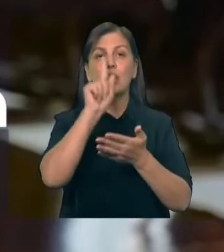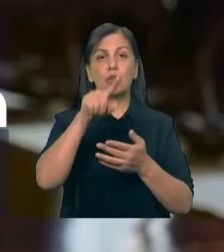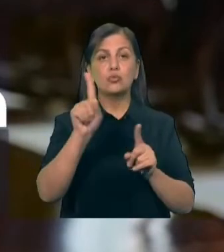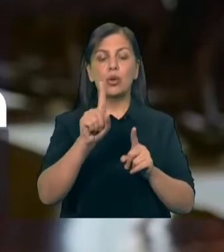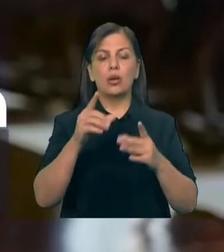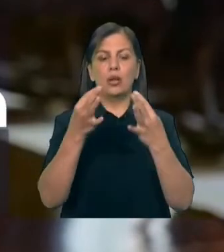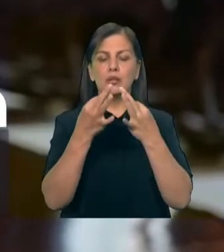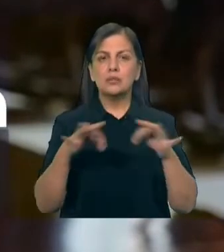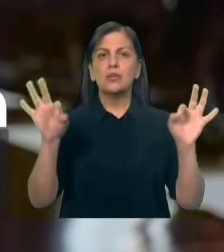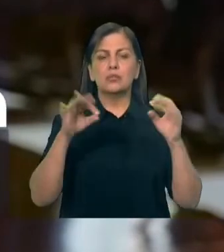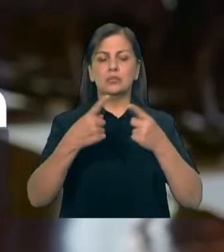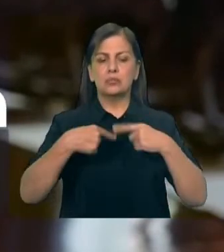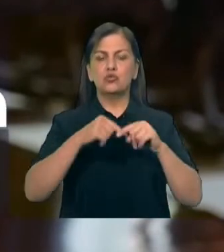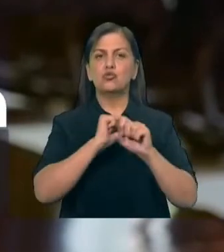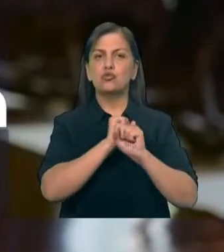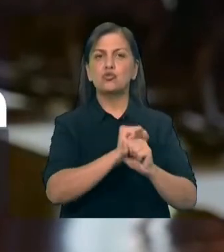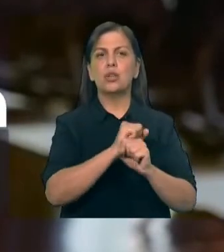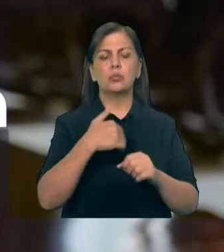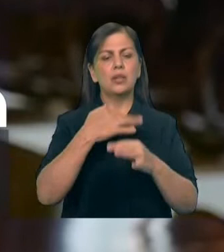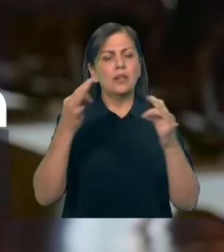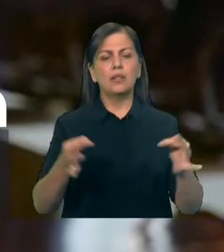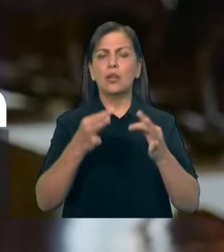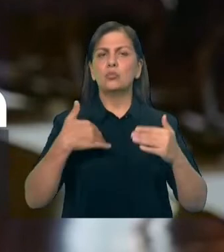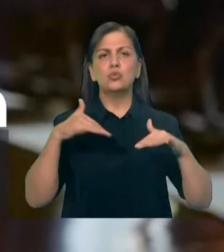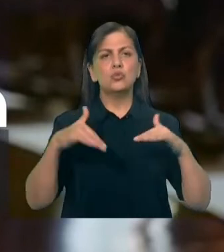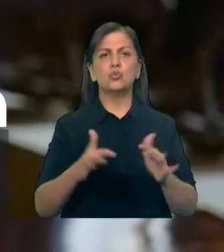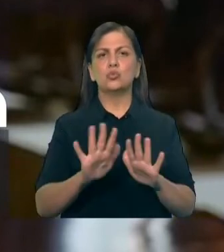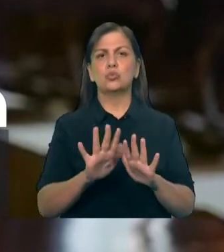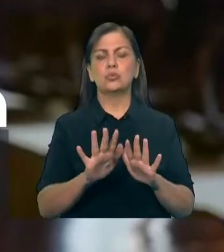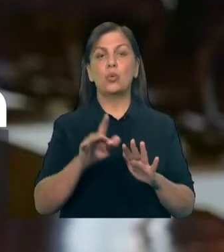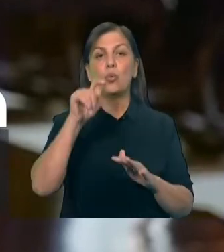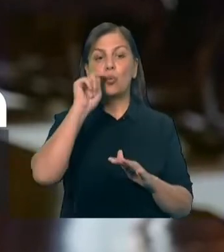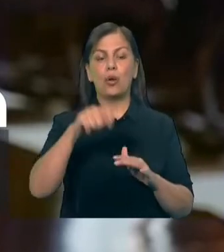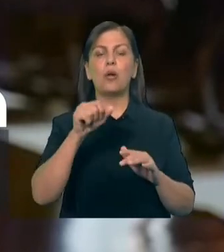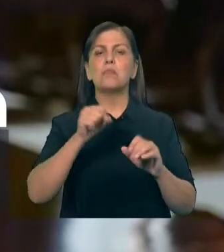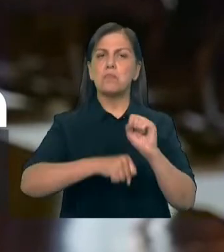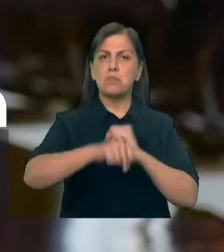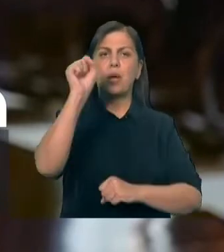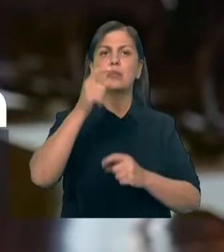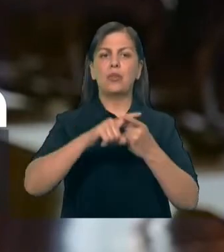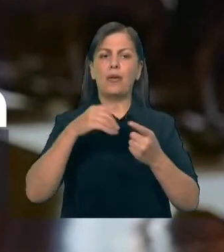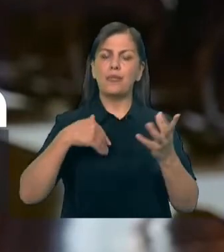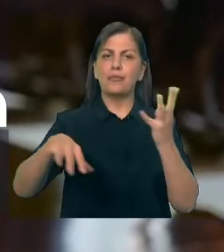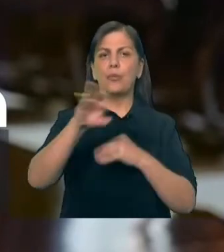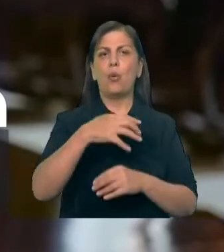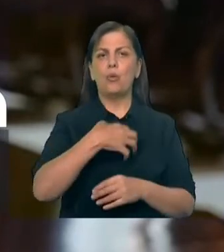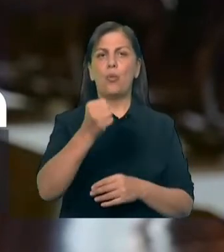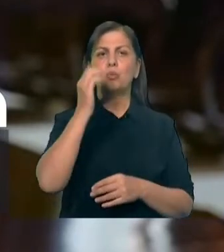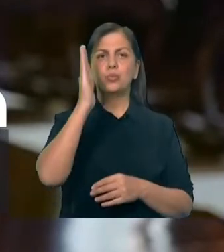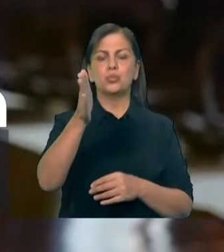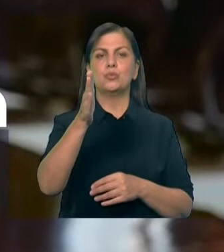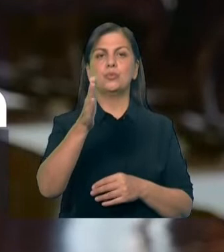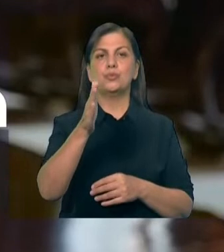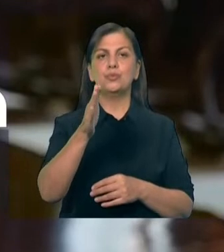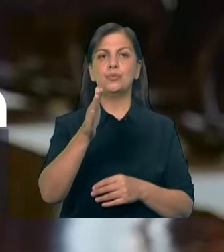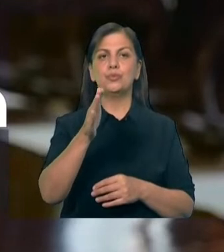və demokratiyanı müdafiə etməkdən heç vaxt yorulmayacağıq və Ukraynanın qalib gəlməsi üçün əlimizdən gələni edəcəyik.